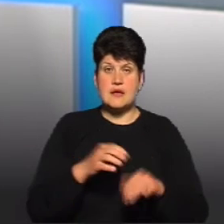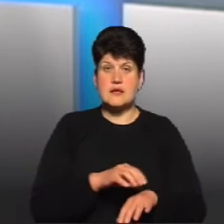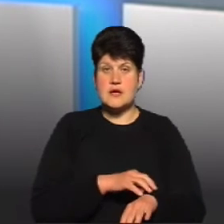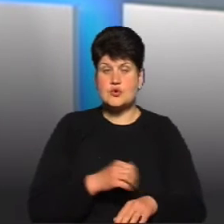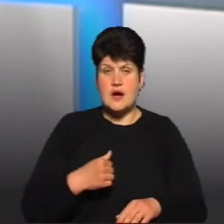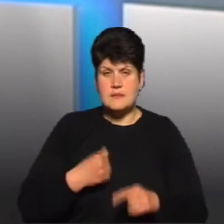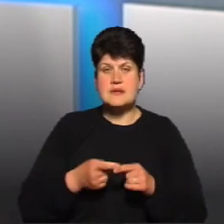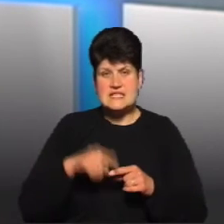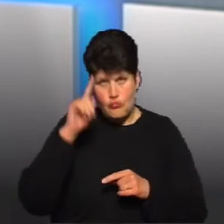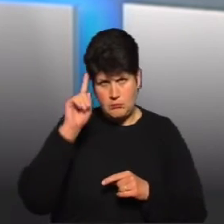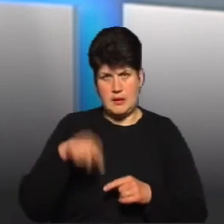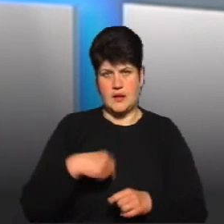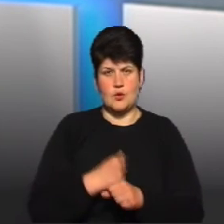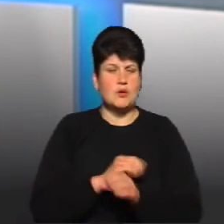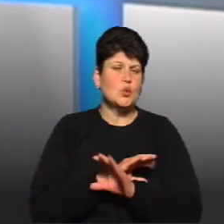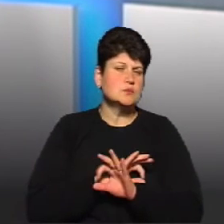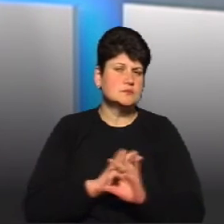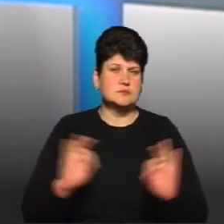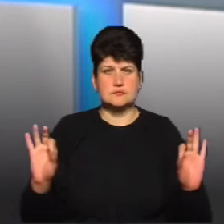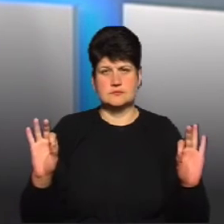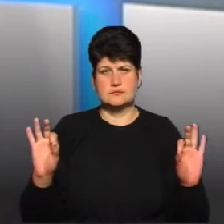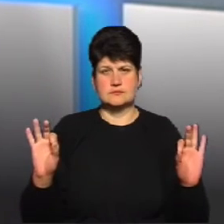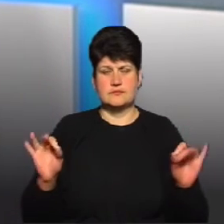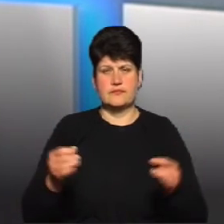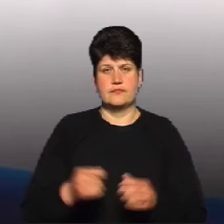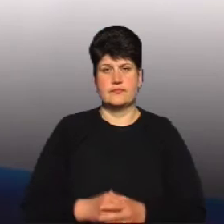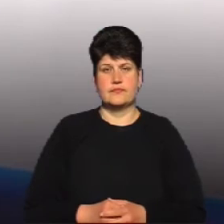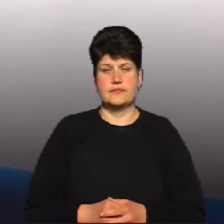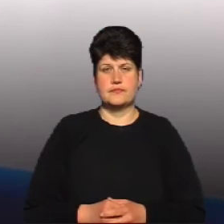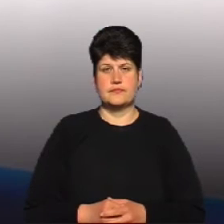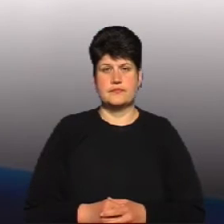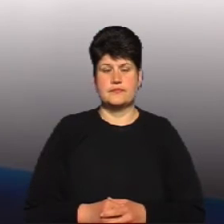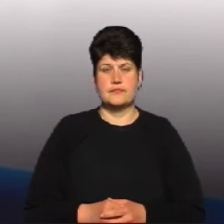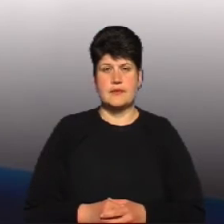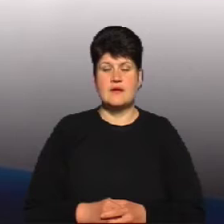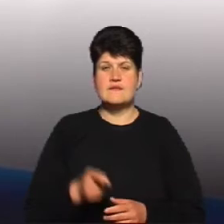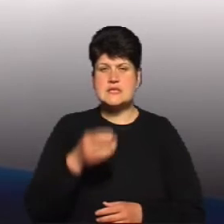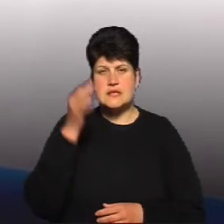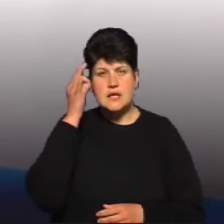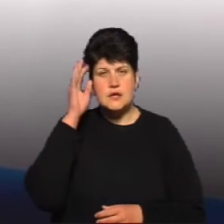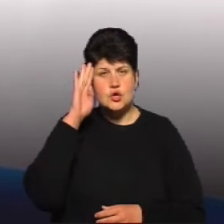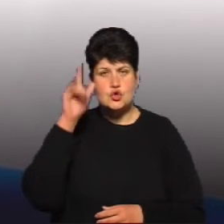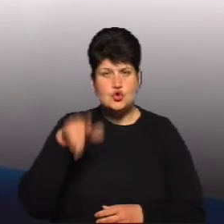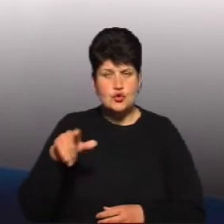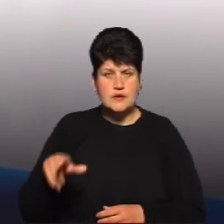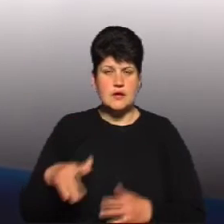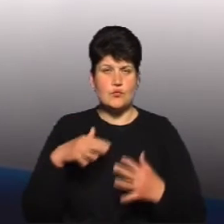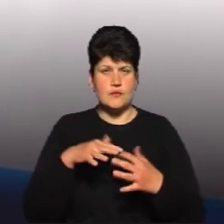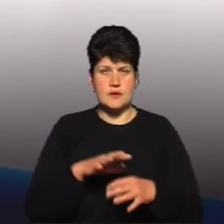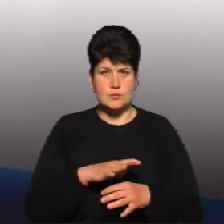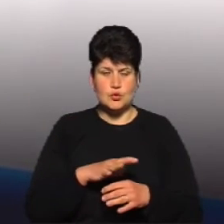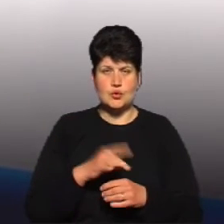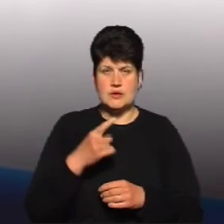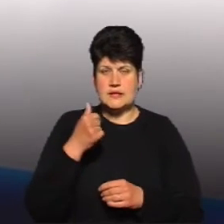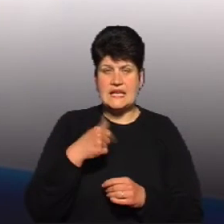робити успішно, професійно і чітко відлагоджено. Ви згадали просто чоловіків, які воювали в той час, ще рік часу, так, на війні.